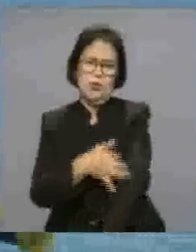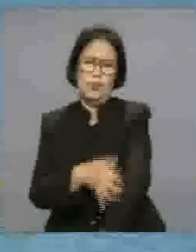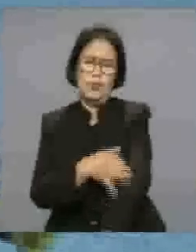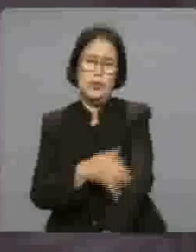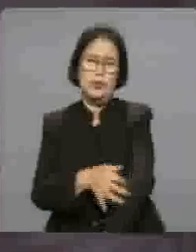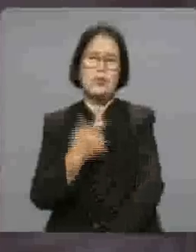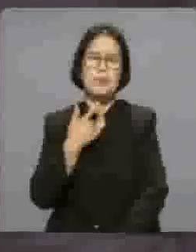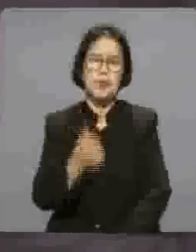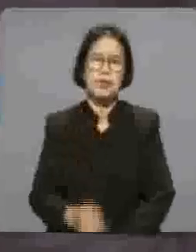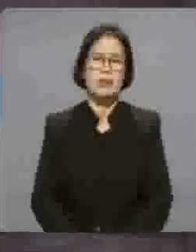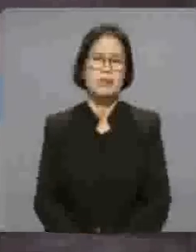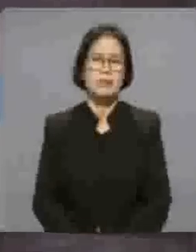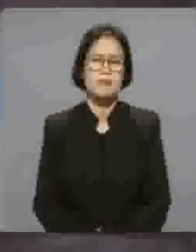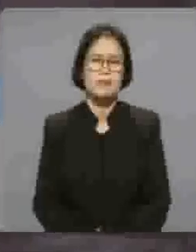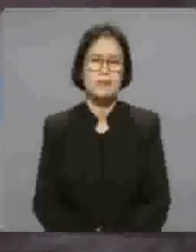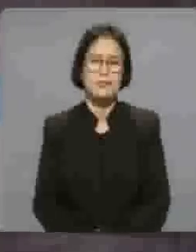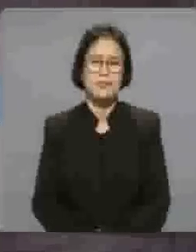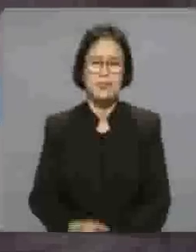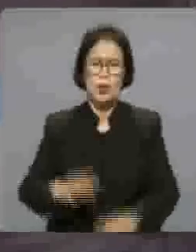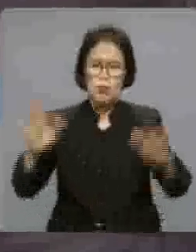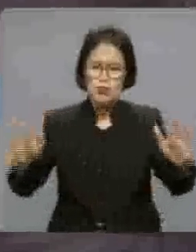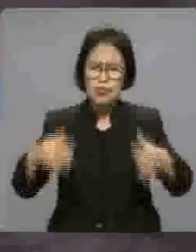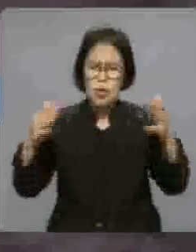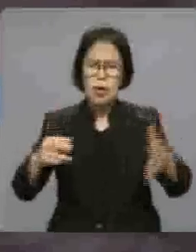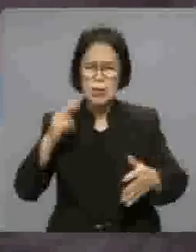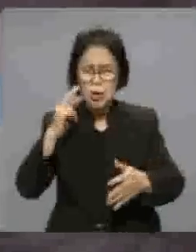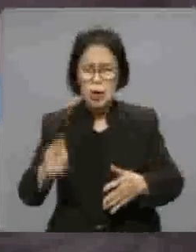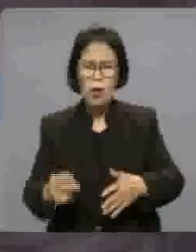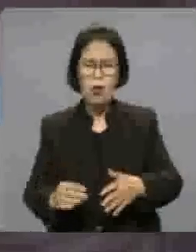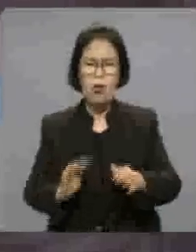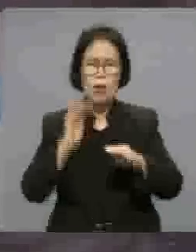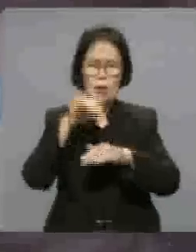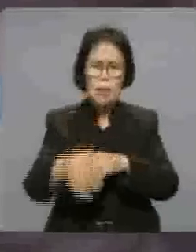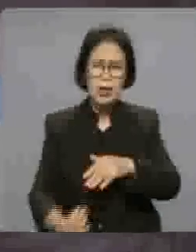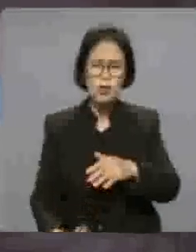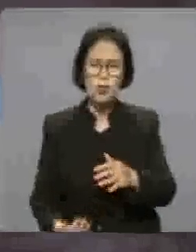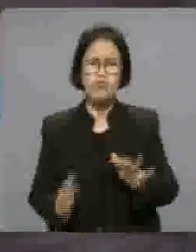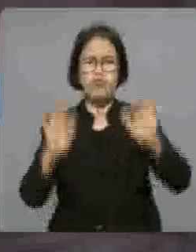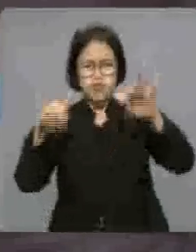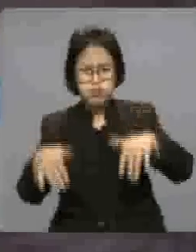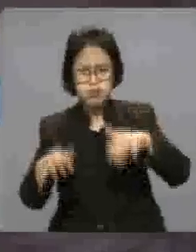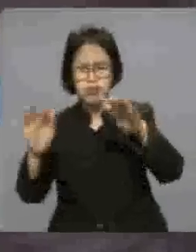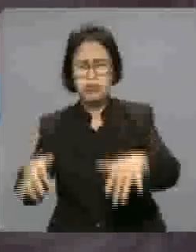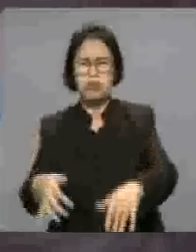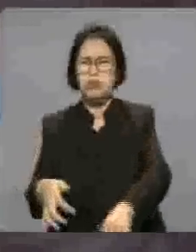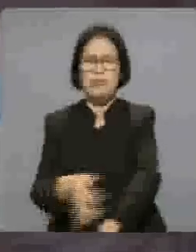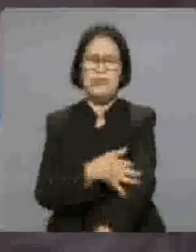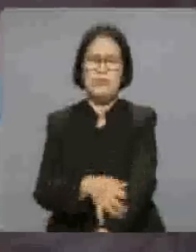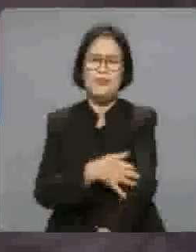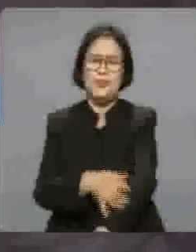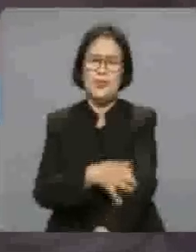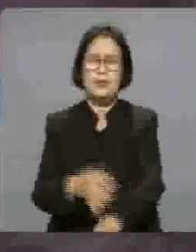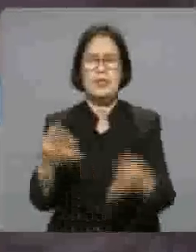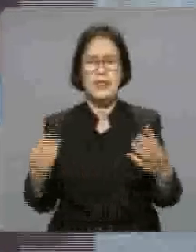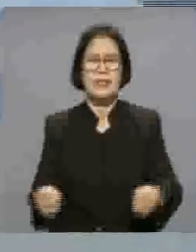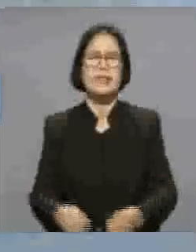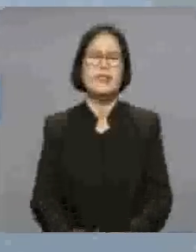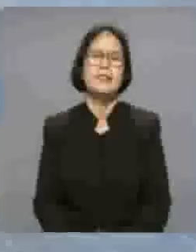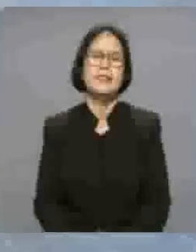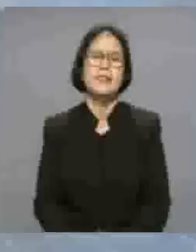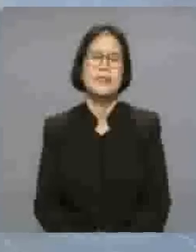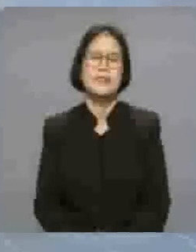겪었습니다. 아무래도 풍랑이 좀 세고 할때 파도를 많이 타고 하면은 많이 불편했지요.